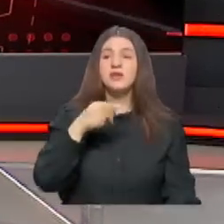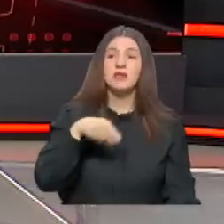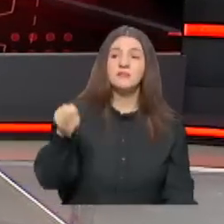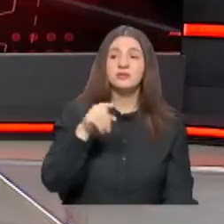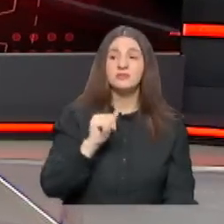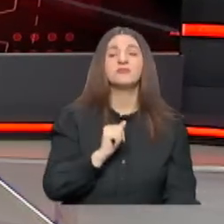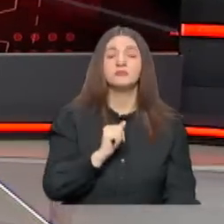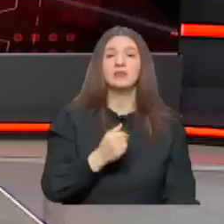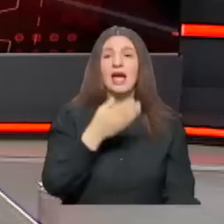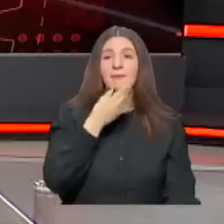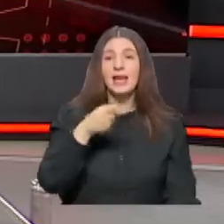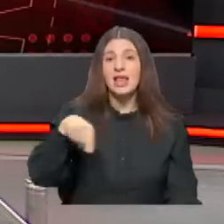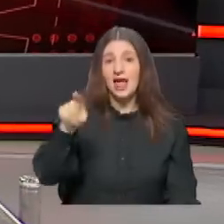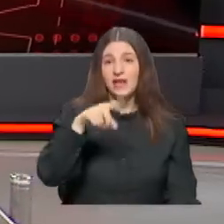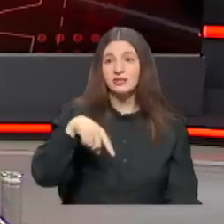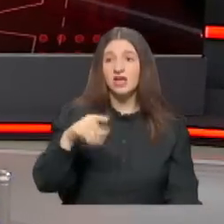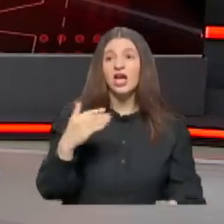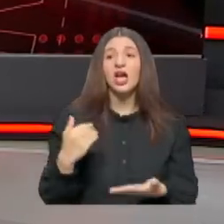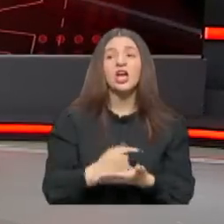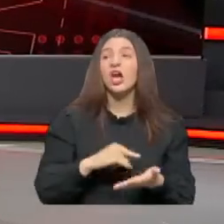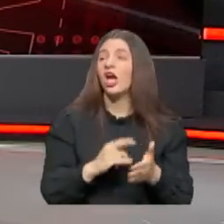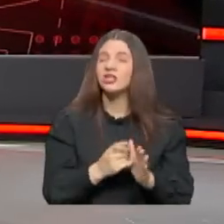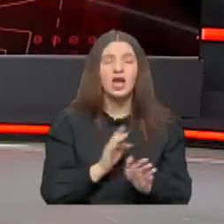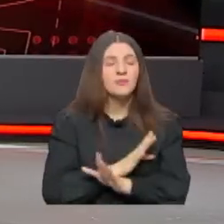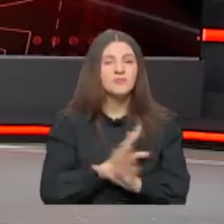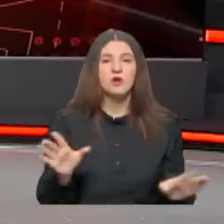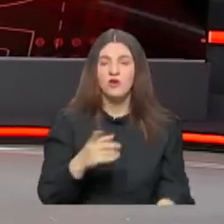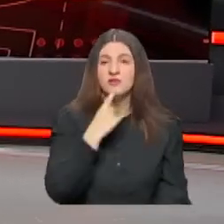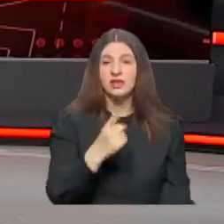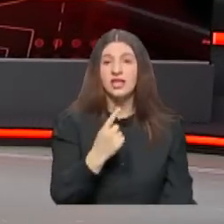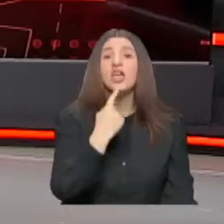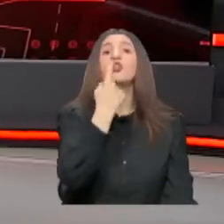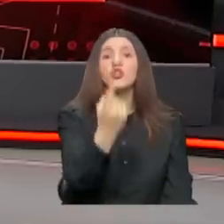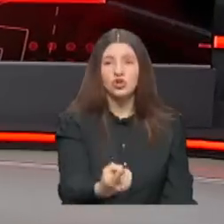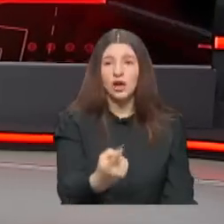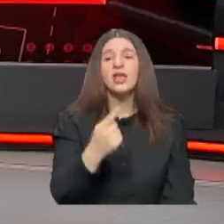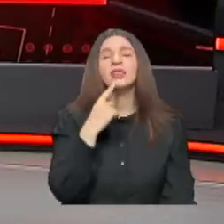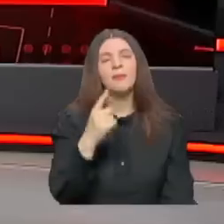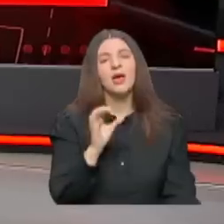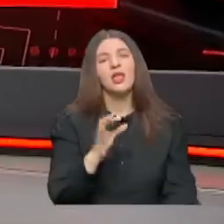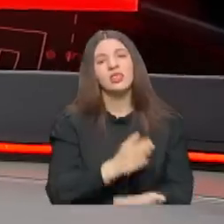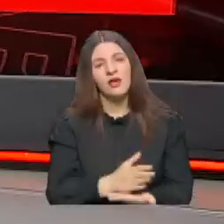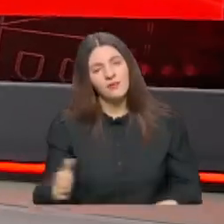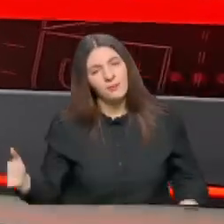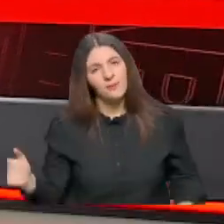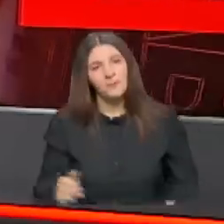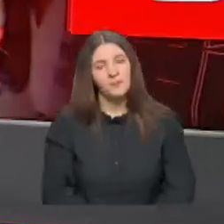emeklilerimiz. Emekliler geçinemiyoruz dedi. Diyor diyecek.